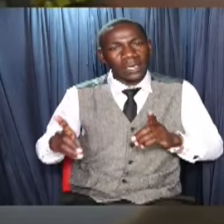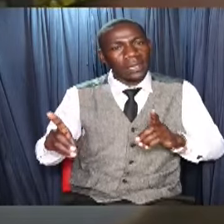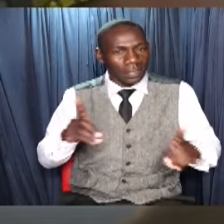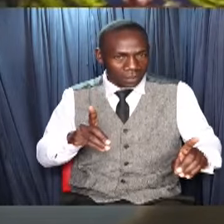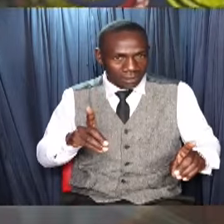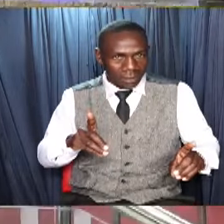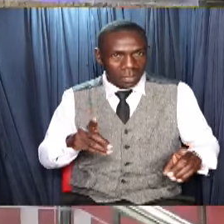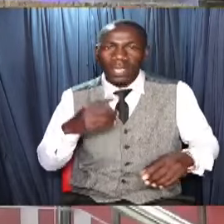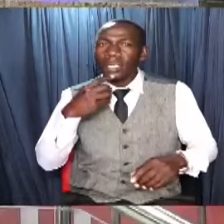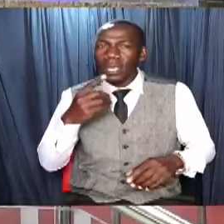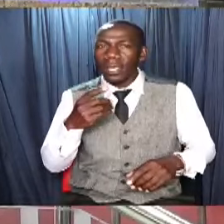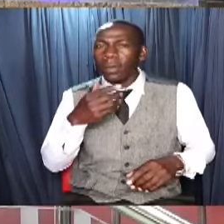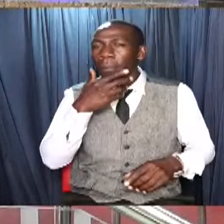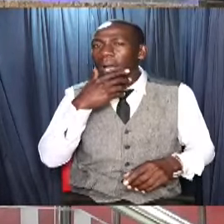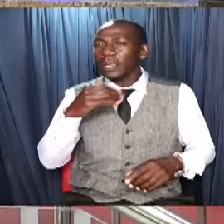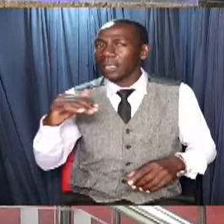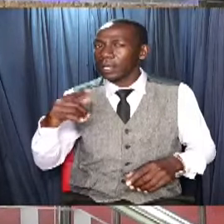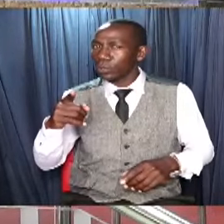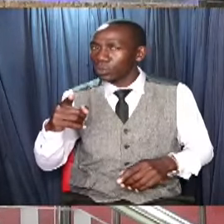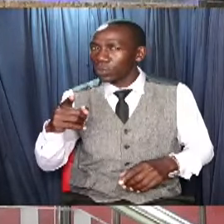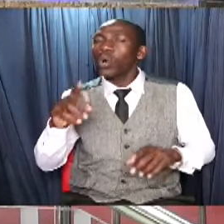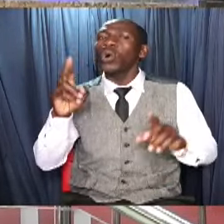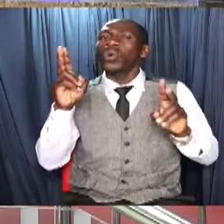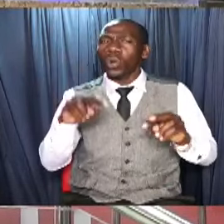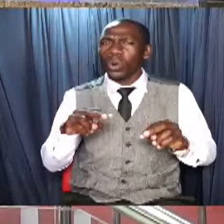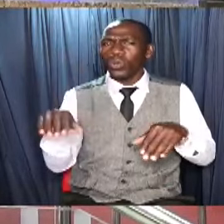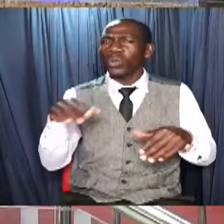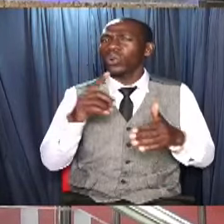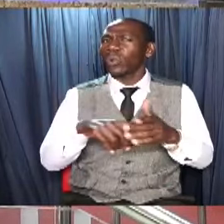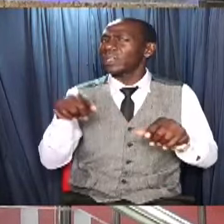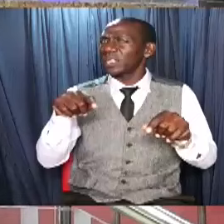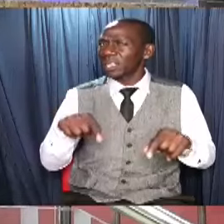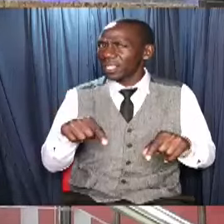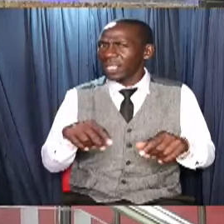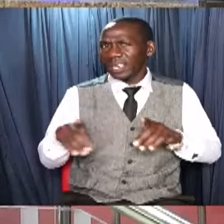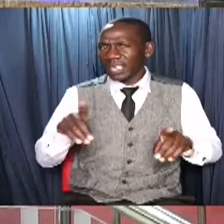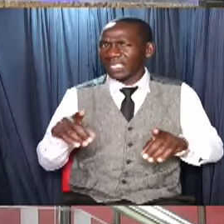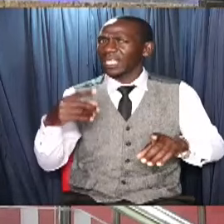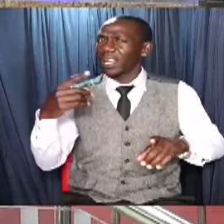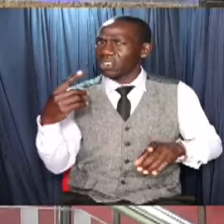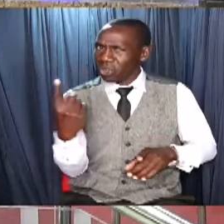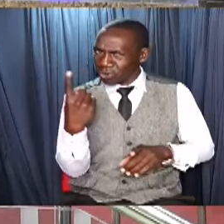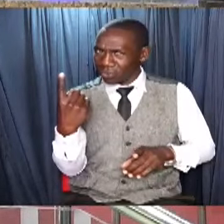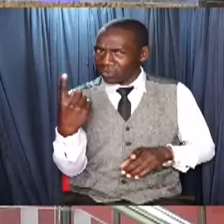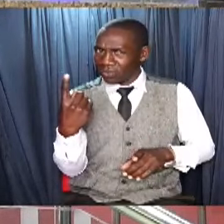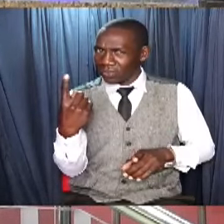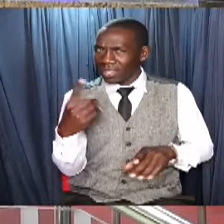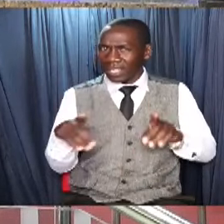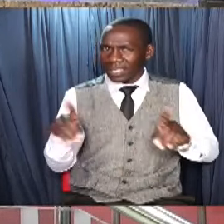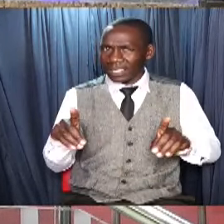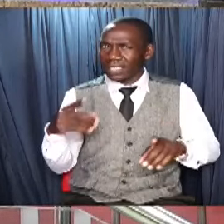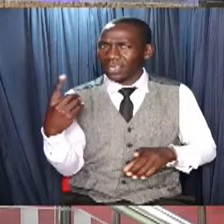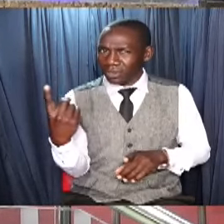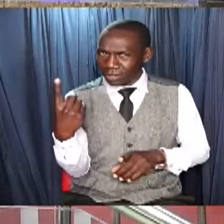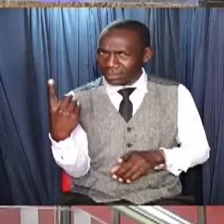let's dance. Akanambia wewe ni mwanangu. And she told me you're my child. Ah, kwani tutafanya nini? I said now what is going to happen? It's just a dance. Nikucheza tu.